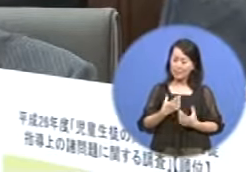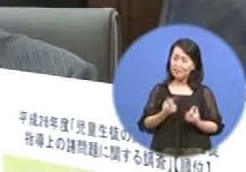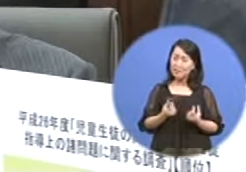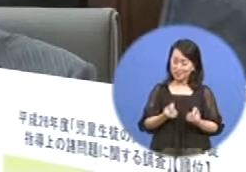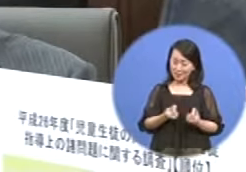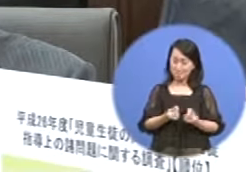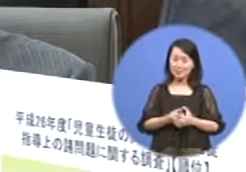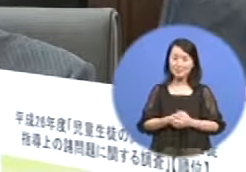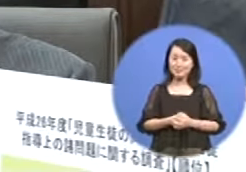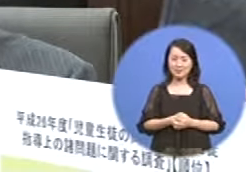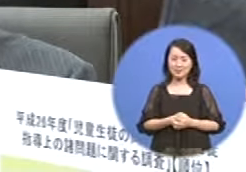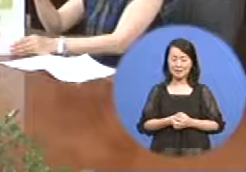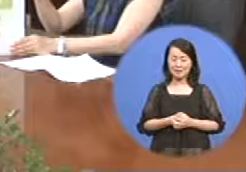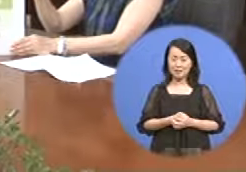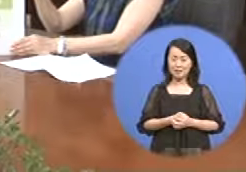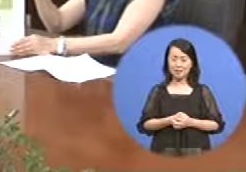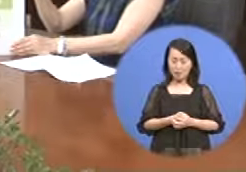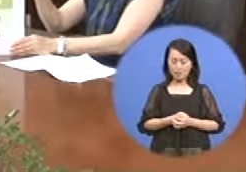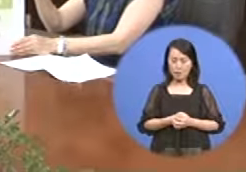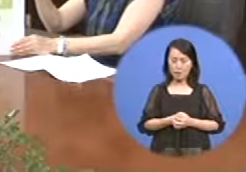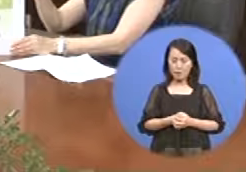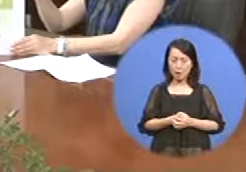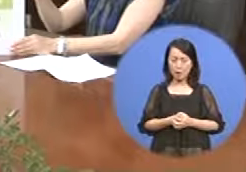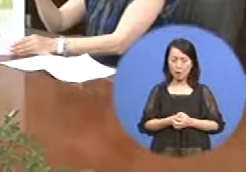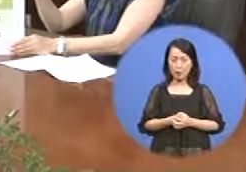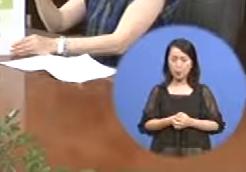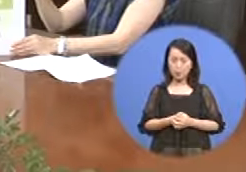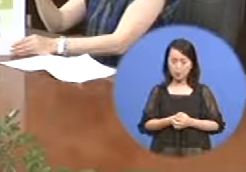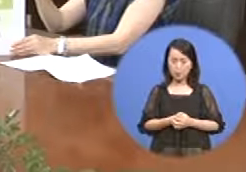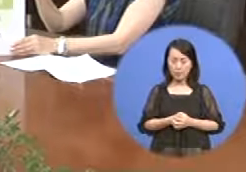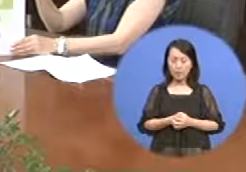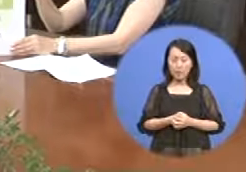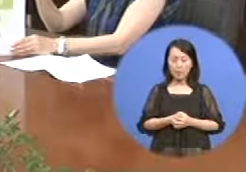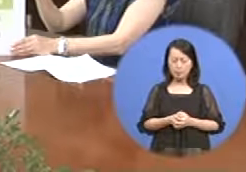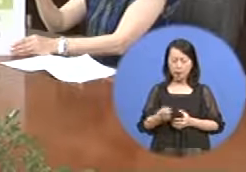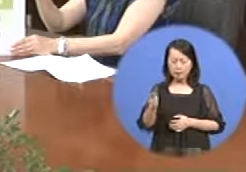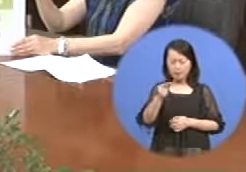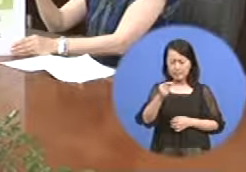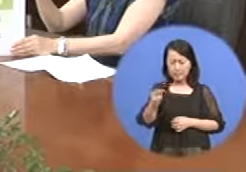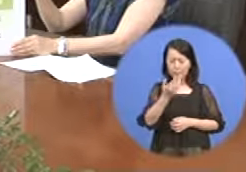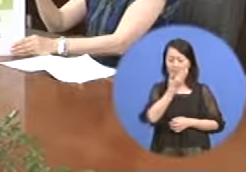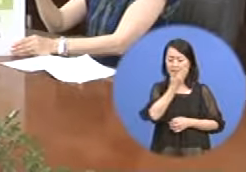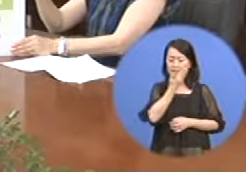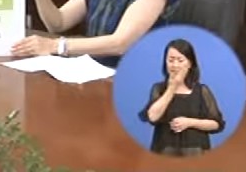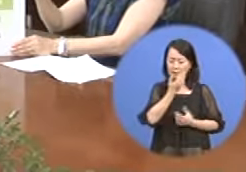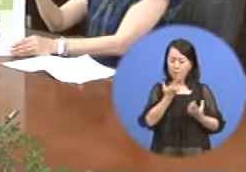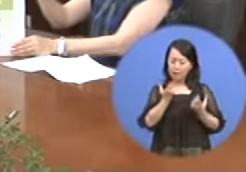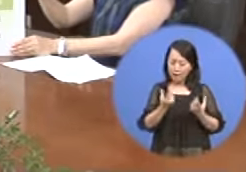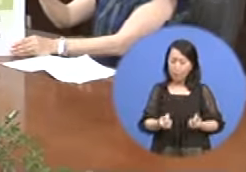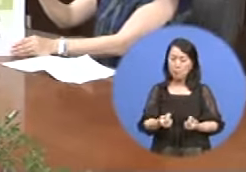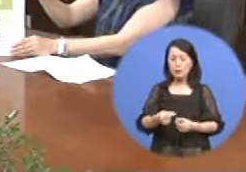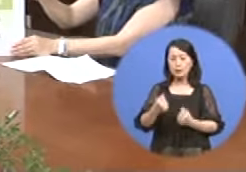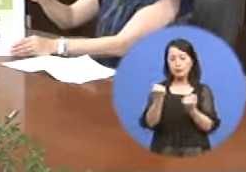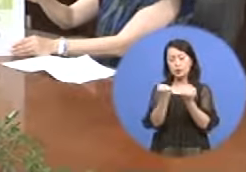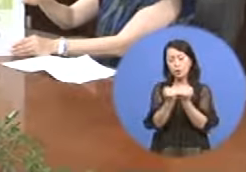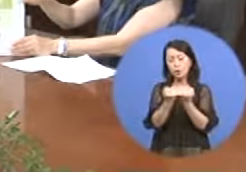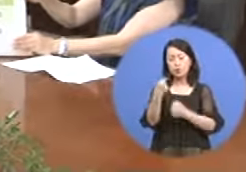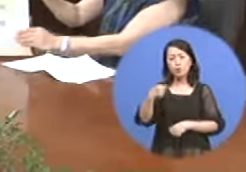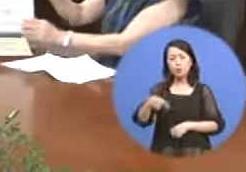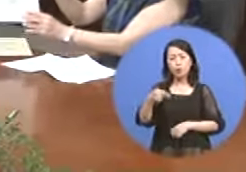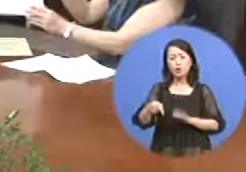うですね、 あの最悪の事態にならないかどうか、はい、で究極的にはやっぱり私は道徳教育だと思います。 なるほど、はいは